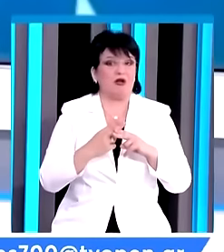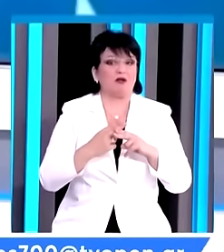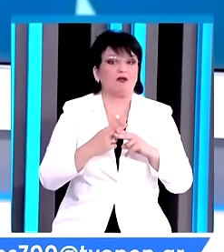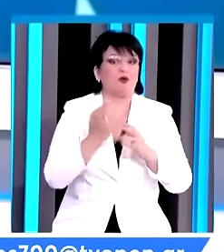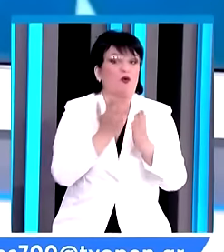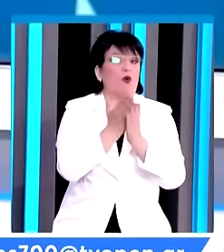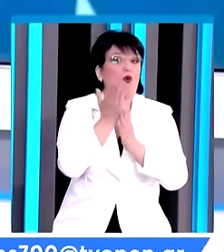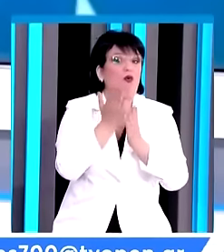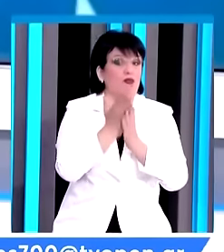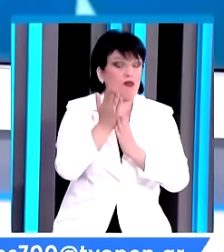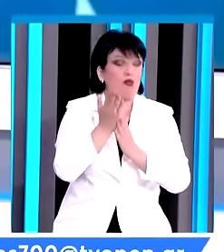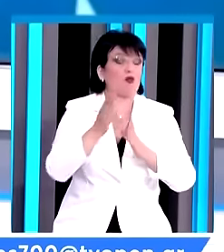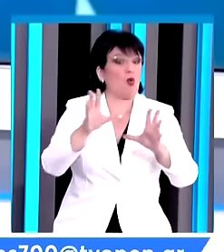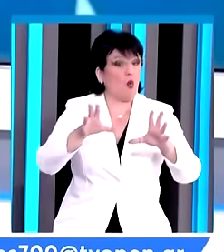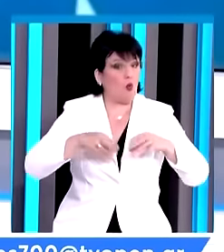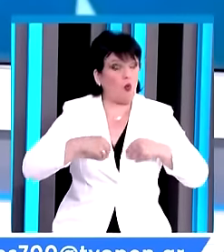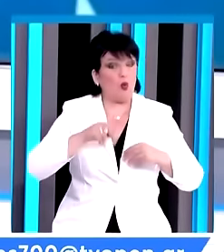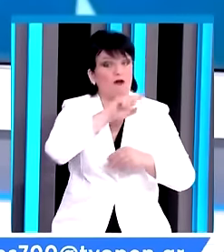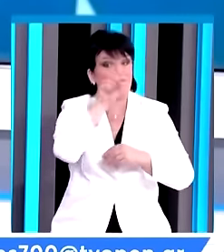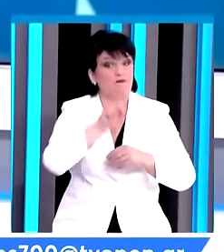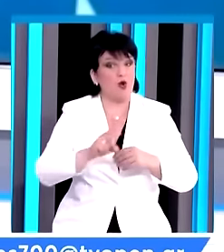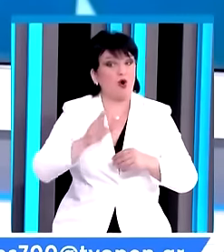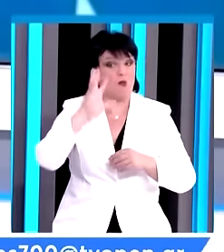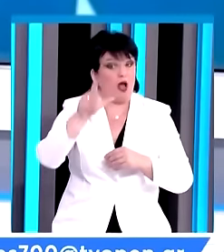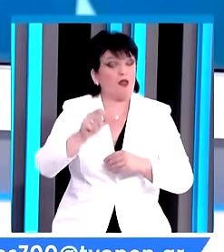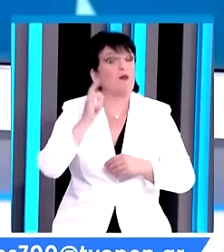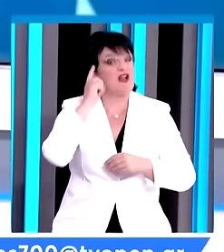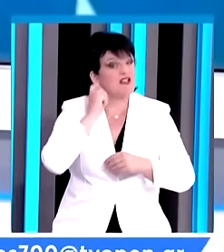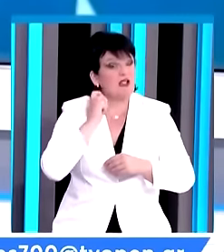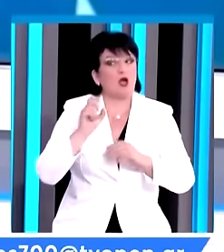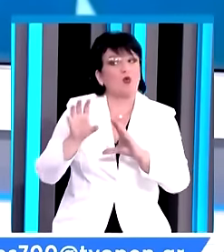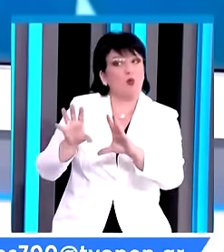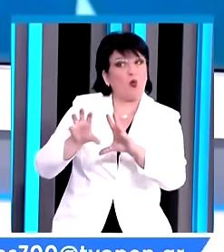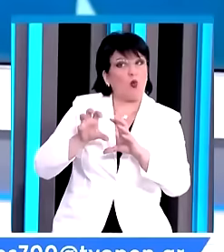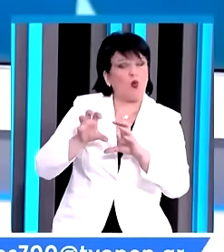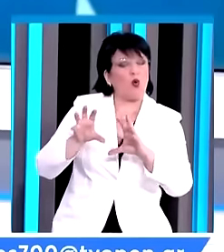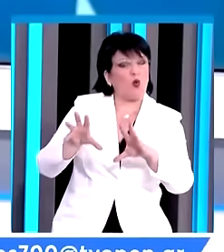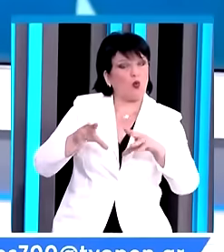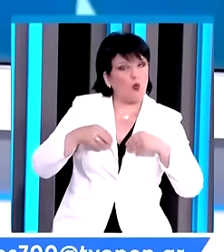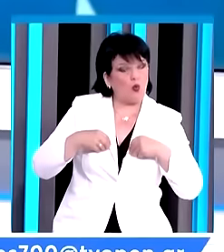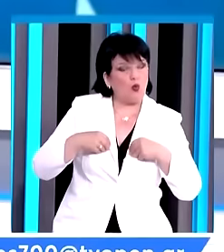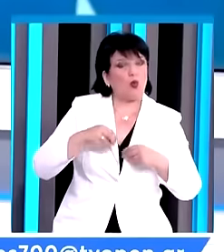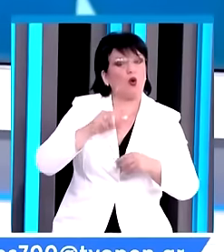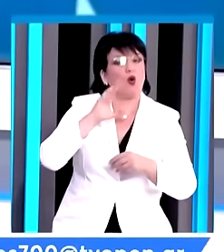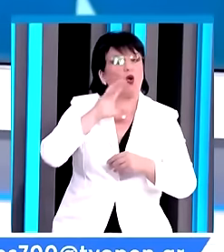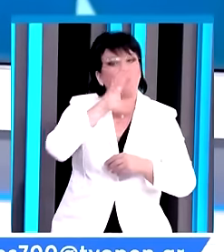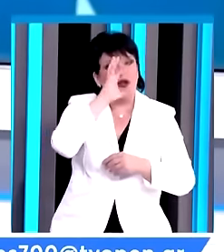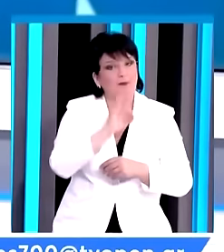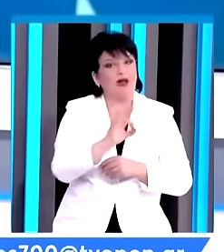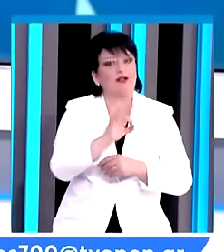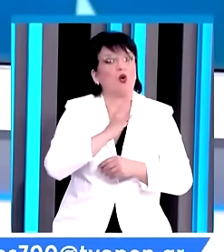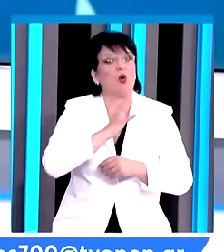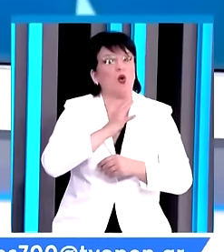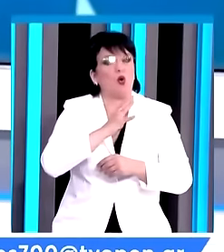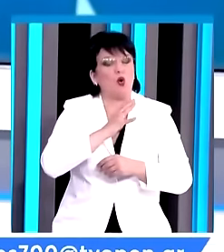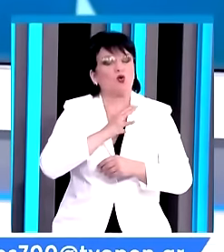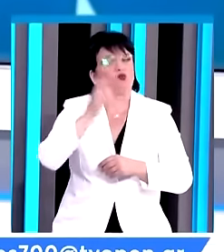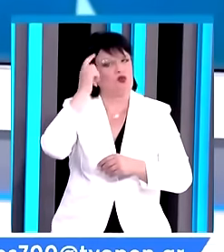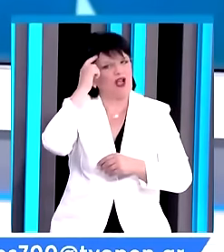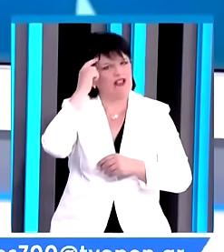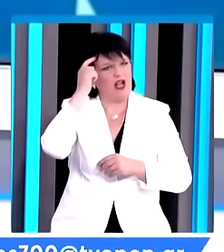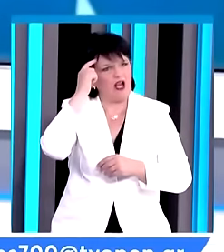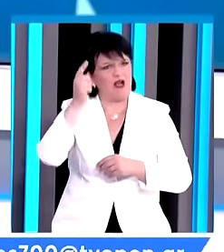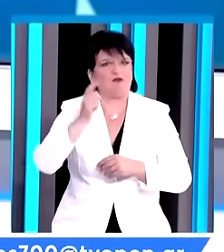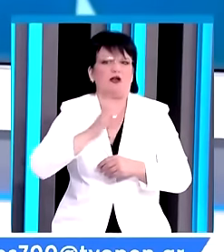δίκιο, διότι αυτό βιώνουν καθημερινά και δεν μπορείς να διαψεύσεις μια πραγματικότητα έτσι όπως την αντιλαμβάνεται